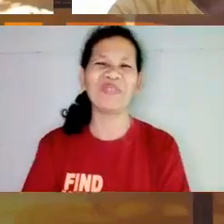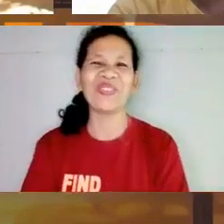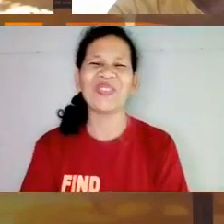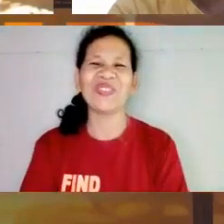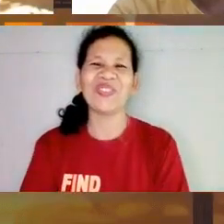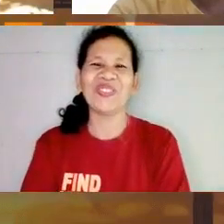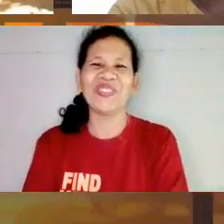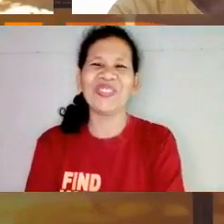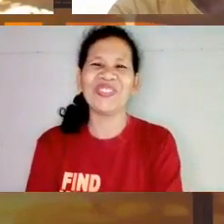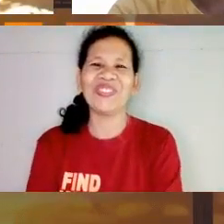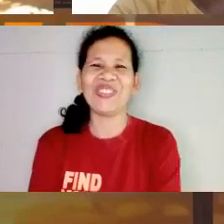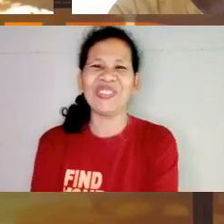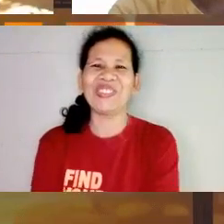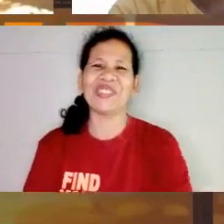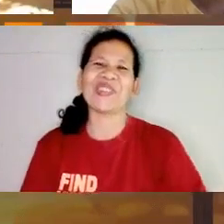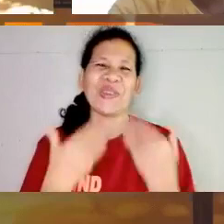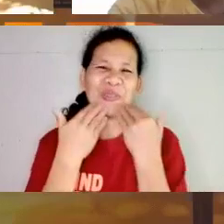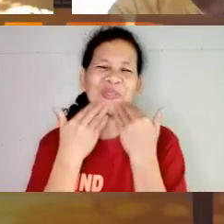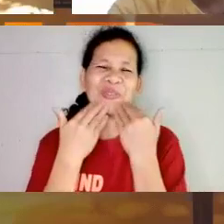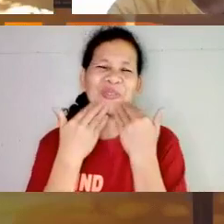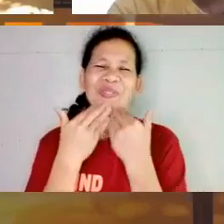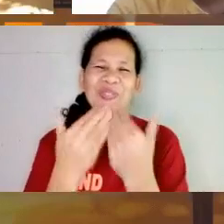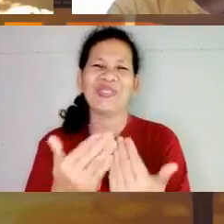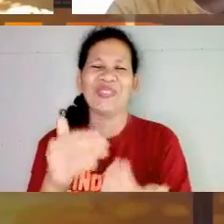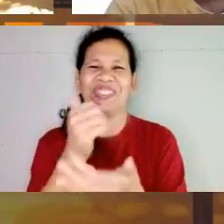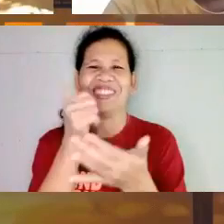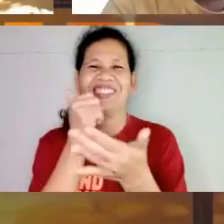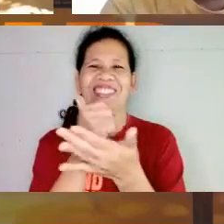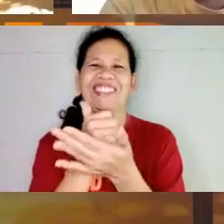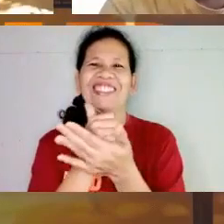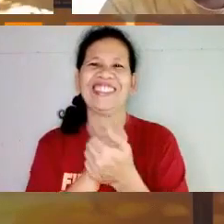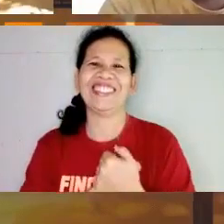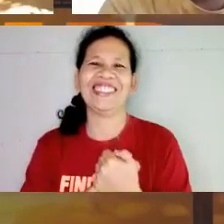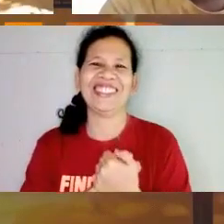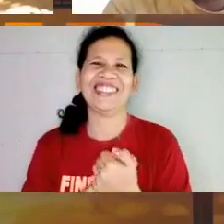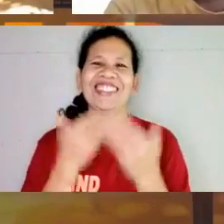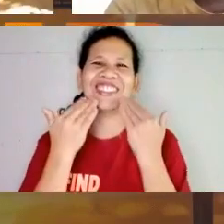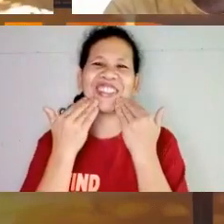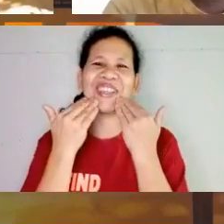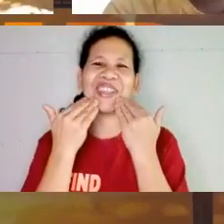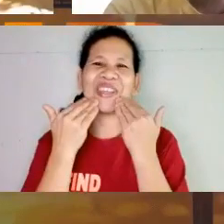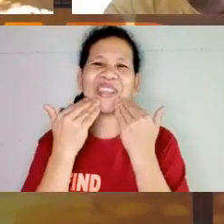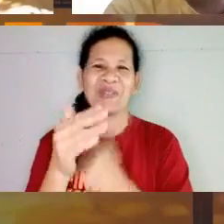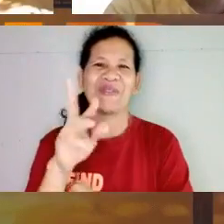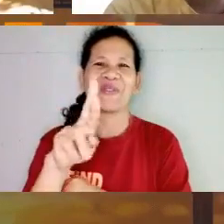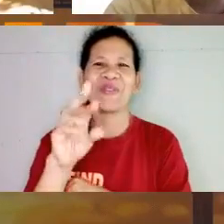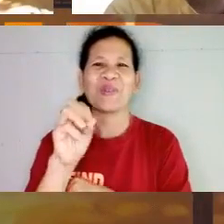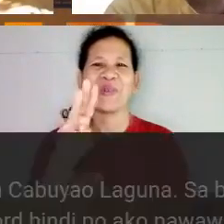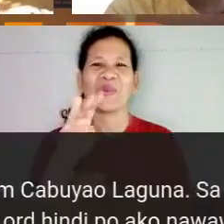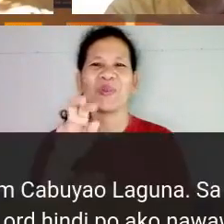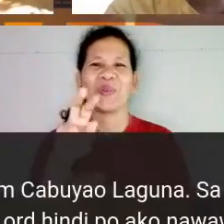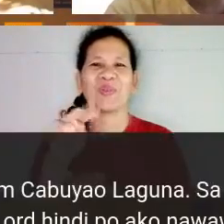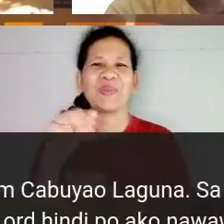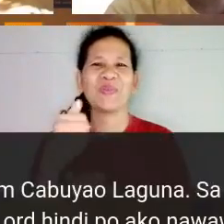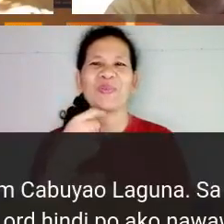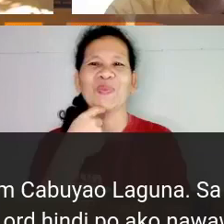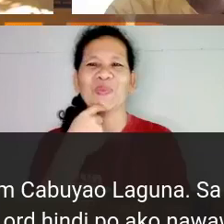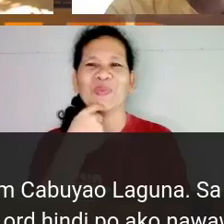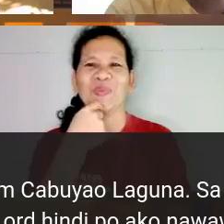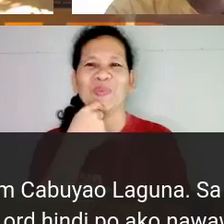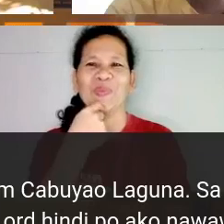Amen. Salamat. Amen. Lina at kay Ma'am Rowena Reyes na paborito palagi kong awit